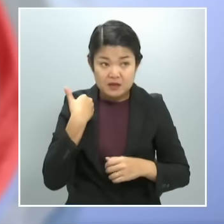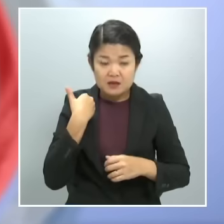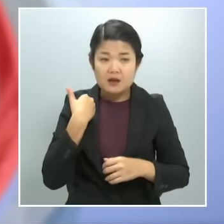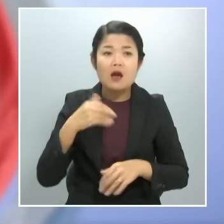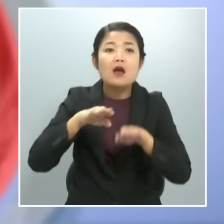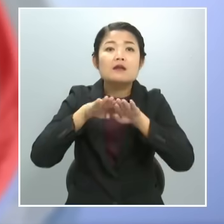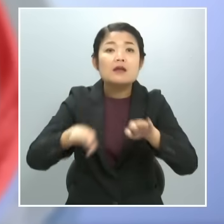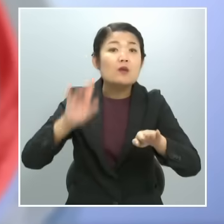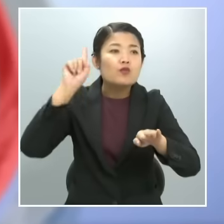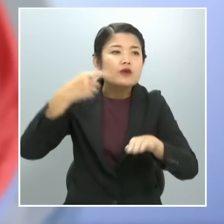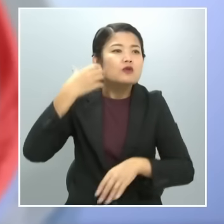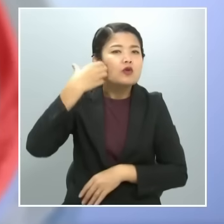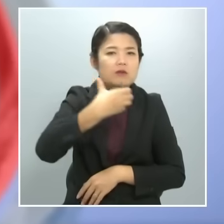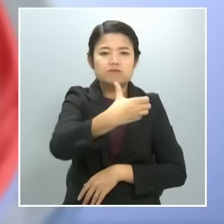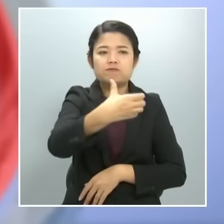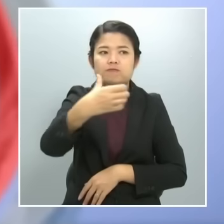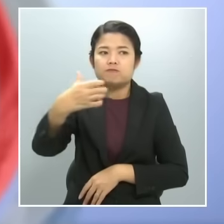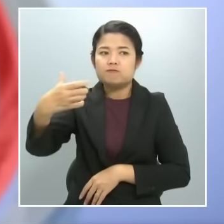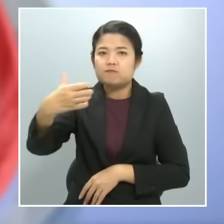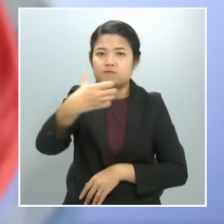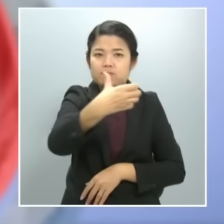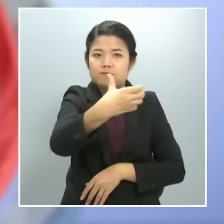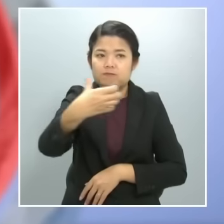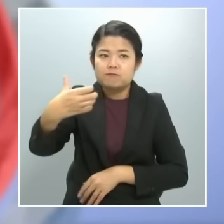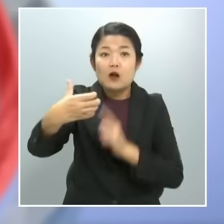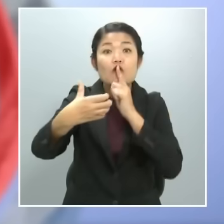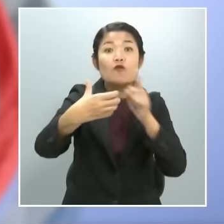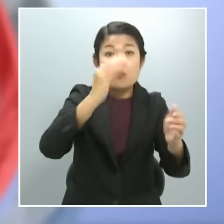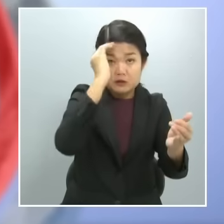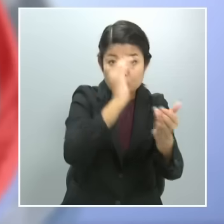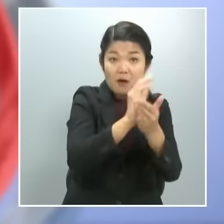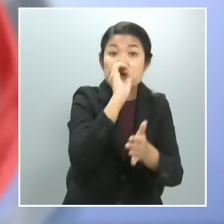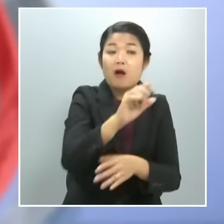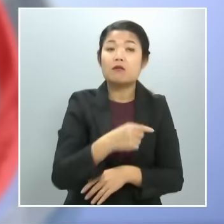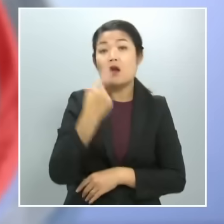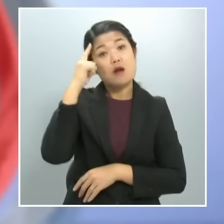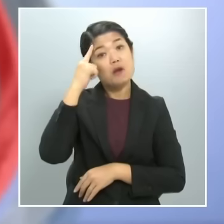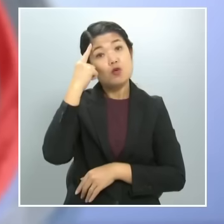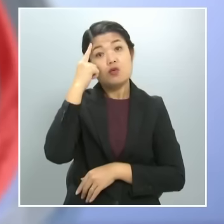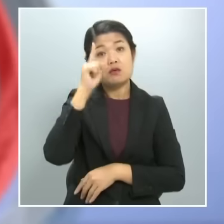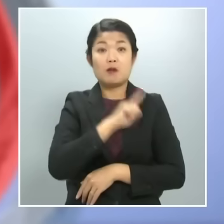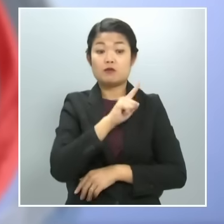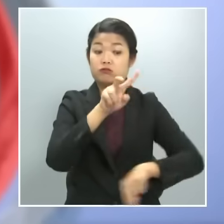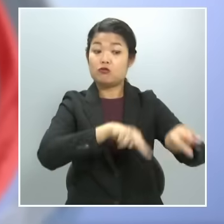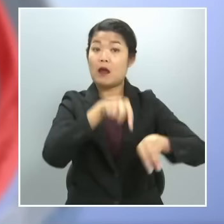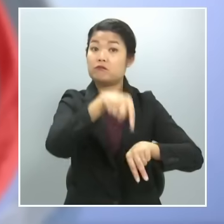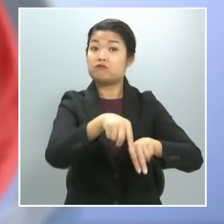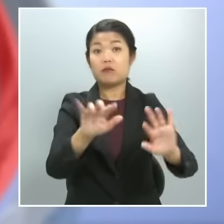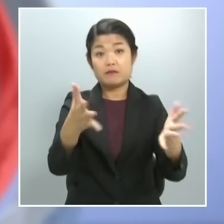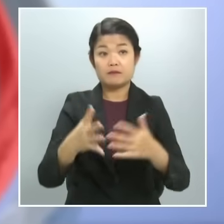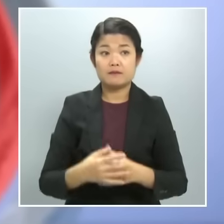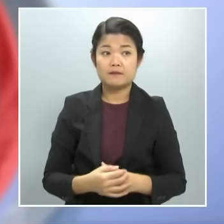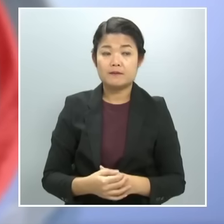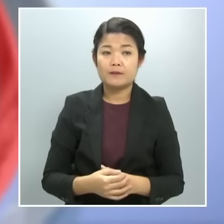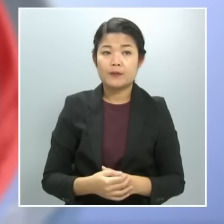ก็เลยเอามือถือเนี่ยถ่ายคลิปอันนี้ไว้อแต่ไปแจ้งตำรวจตำรวจบอกว่าไม่รู้ไม่ใช่สนค่ะโหก็มีการ